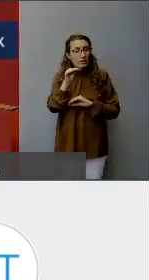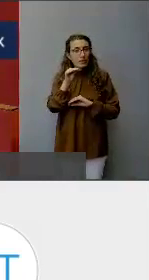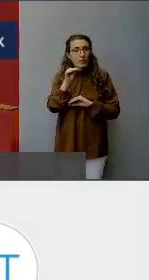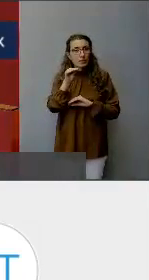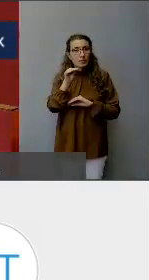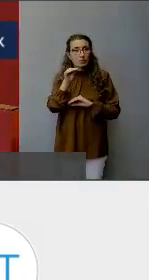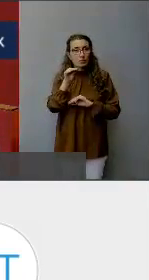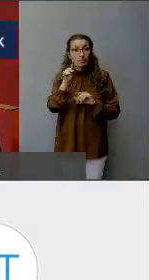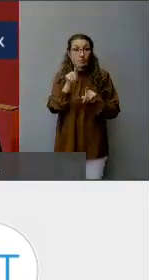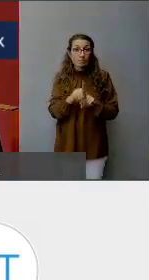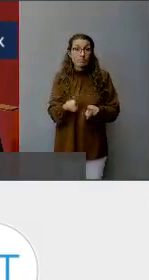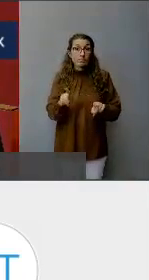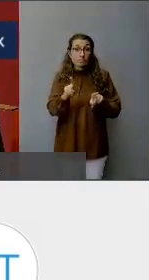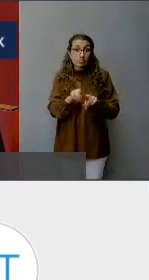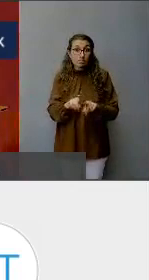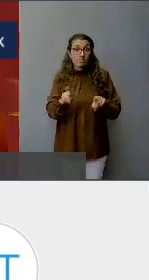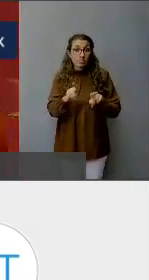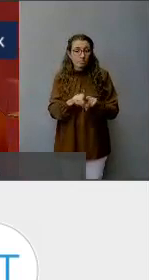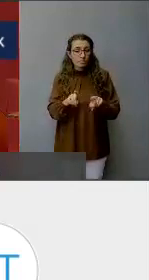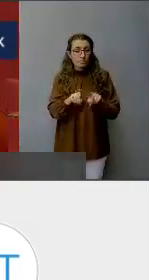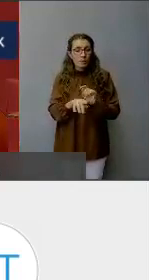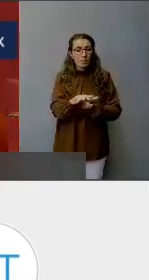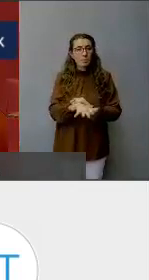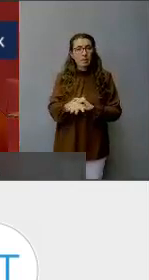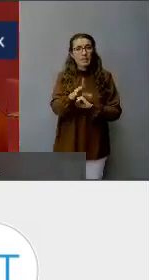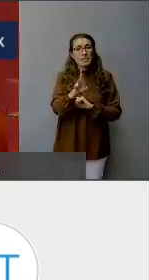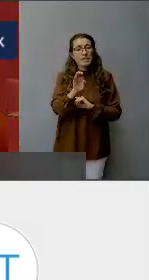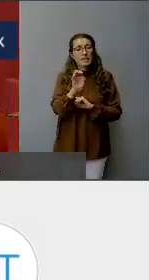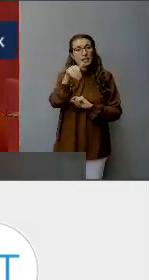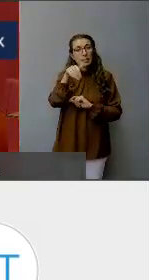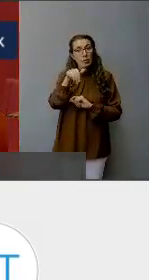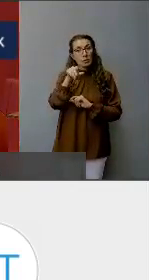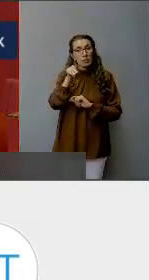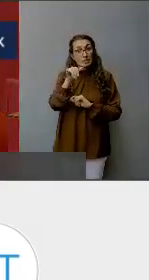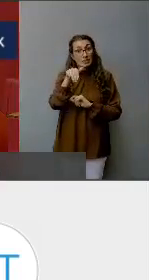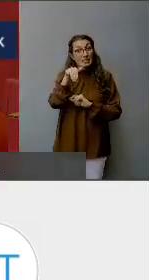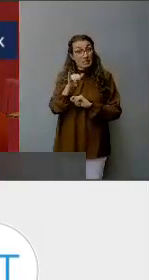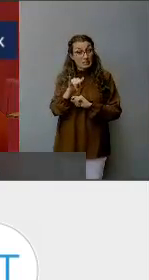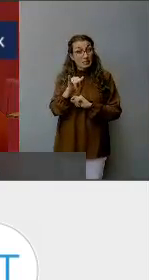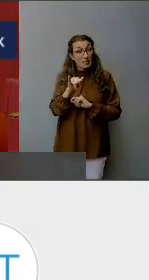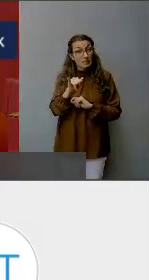della pedonalizzazione di piazza remondini dove